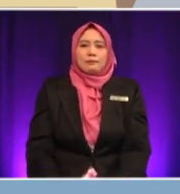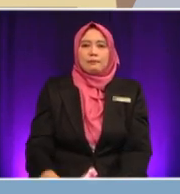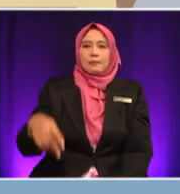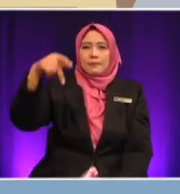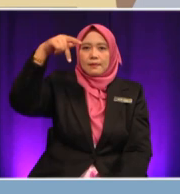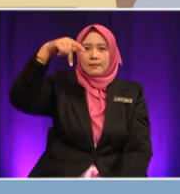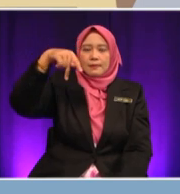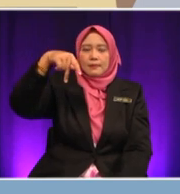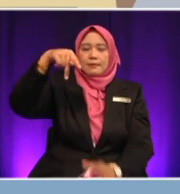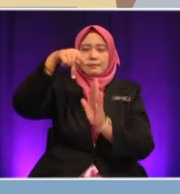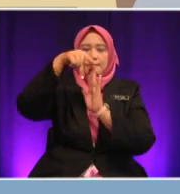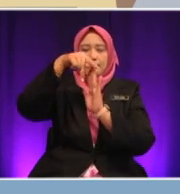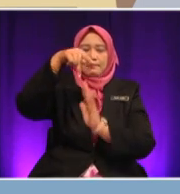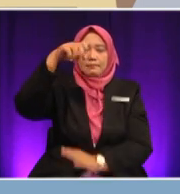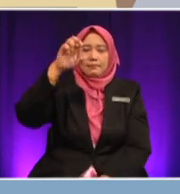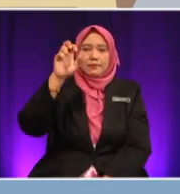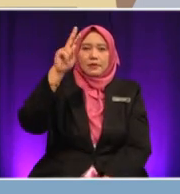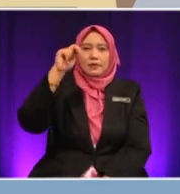penyulitan dan